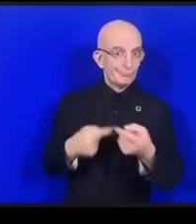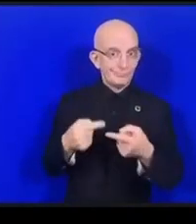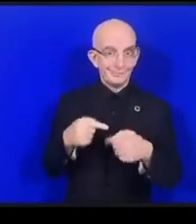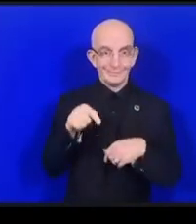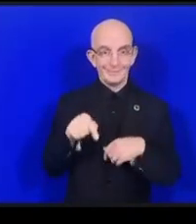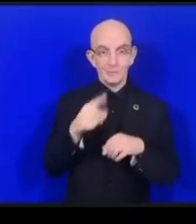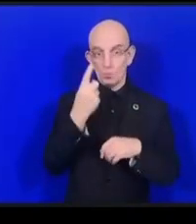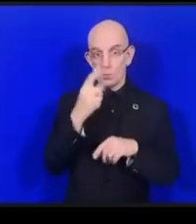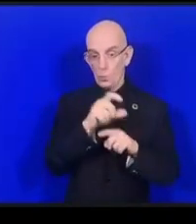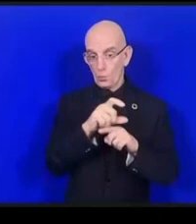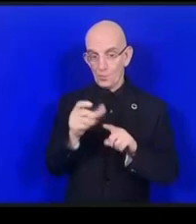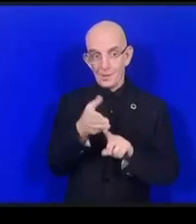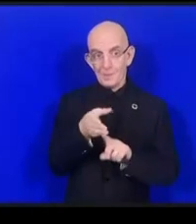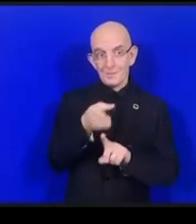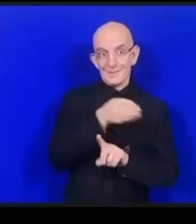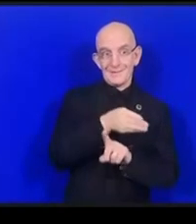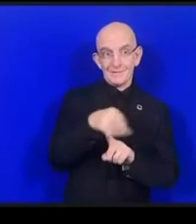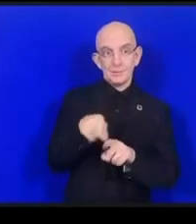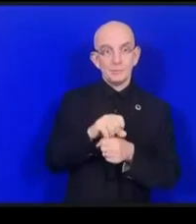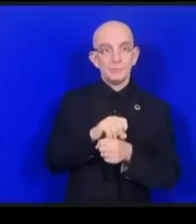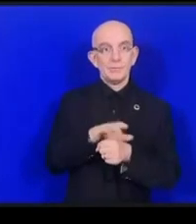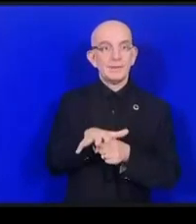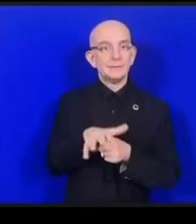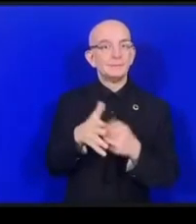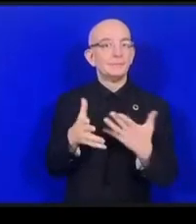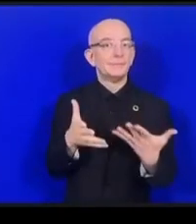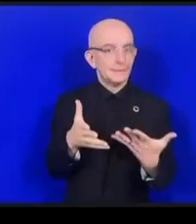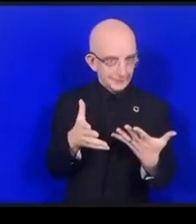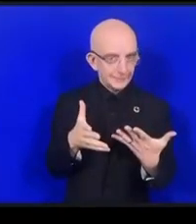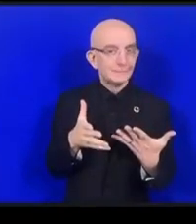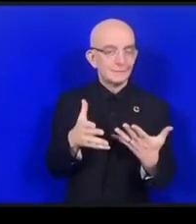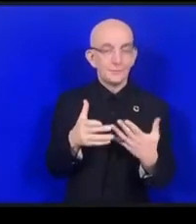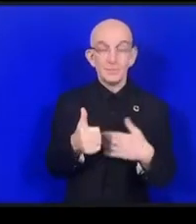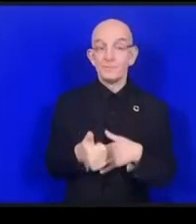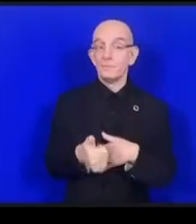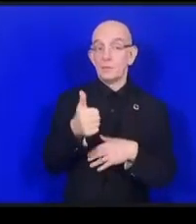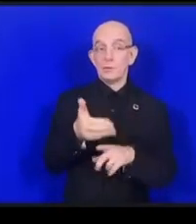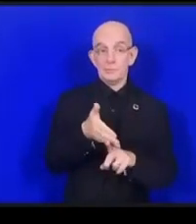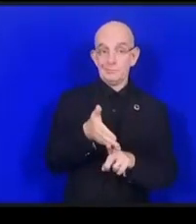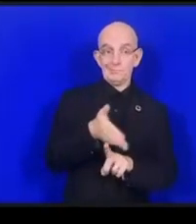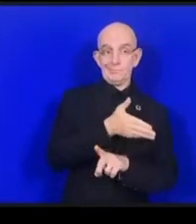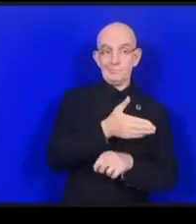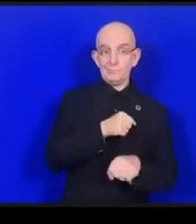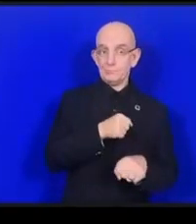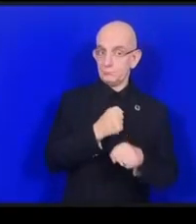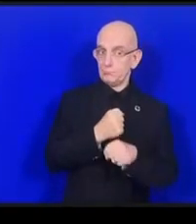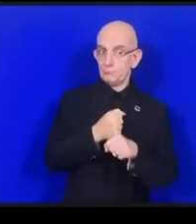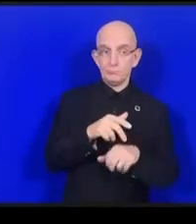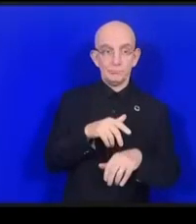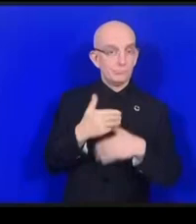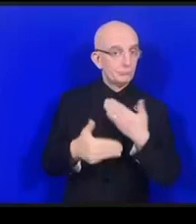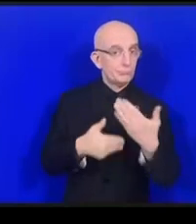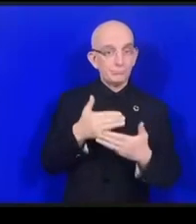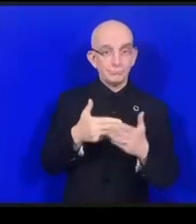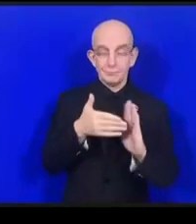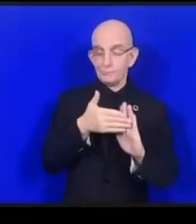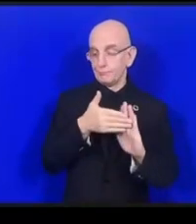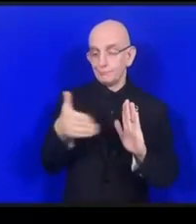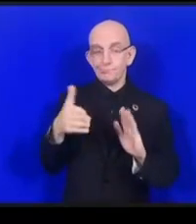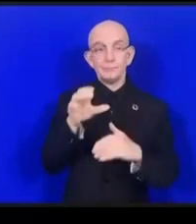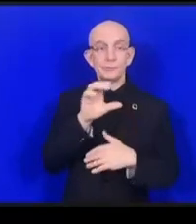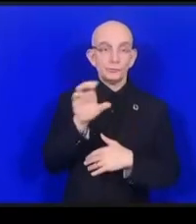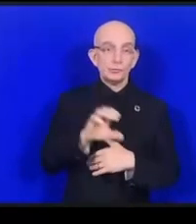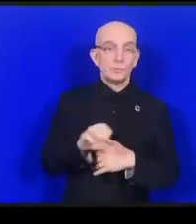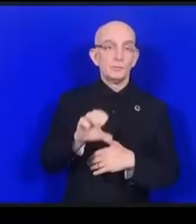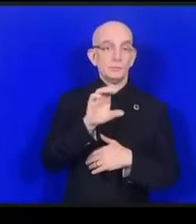происходила через Зум и только в последний год мы можем встречаться очно Итак динамичная коалиция По открытому